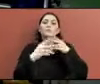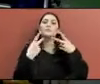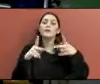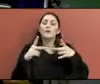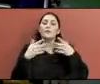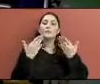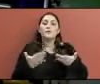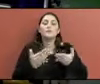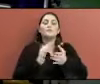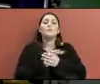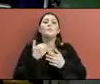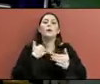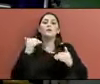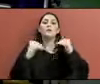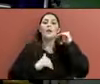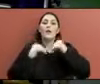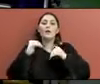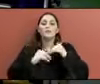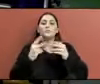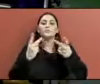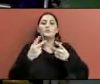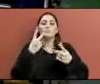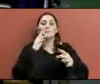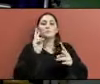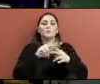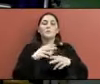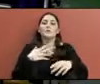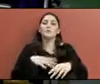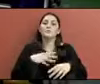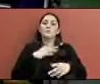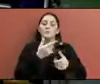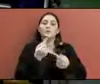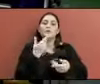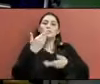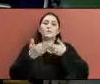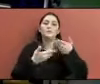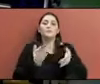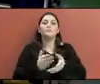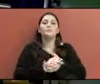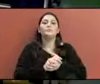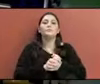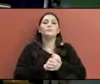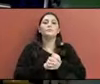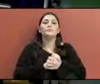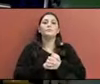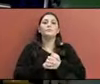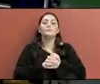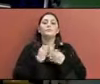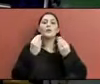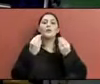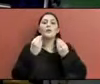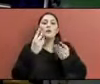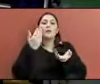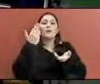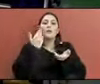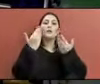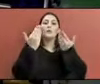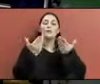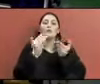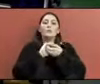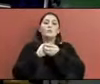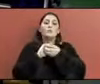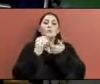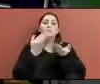Ben gelen mesajlara birazcık bakmak istiyorum. Necmi Kocaman, iyi yayınlar dostlarım demiş. Teşekkür